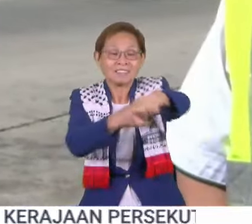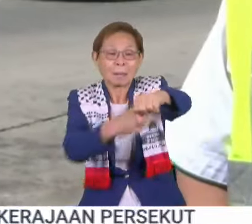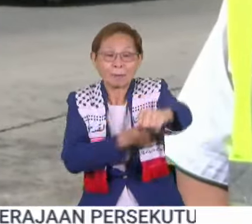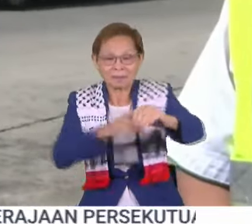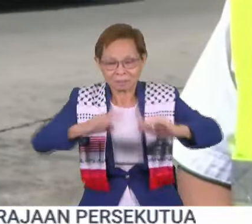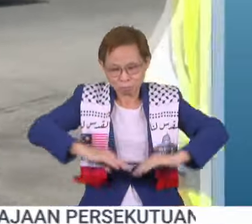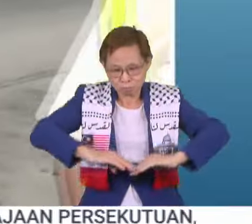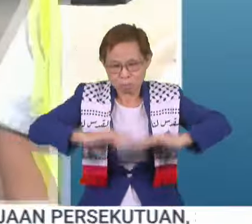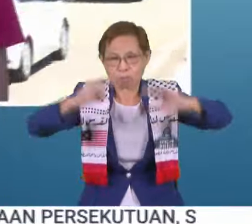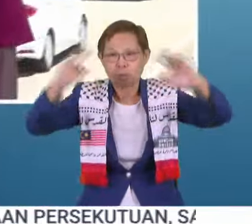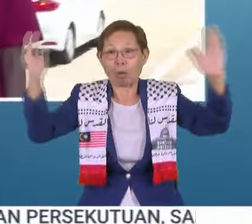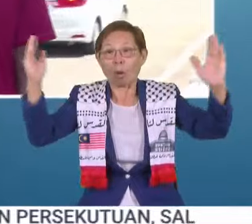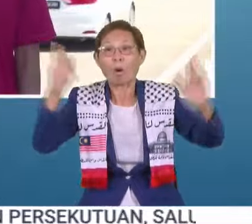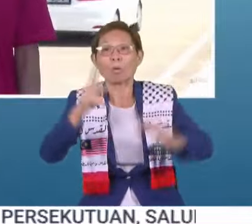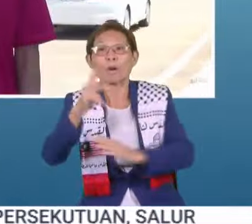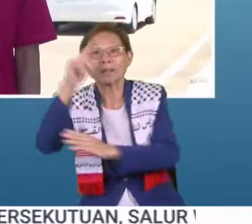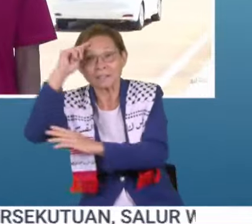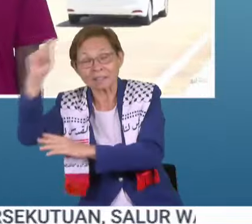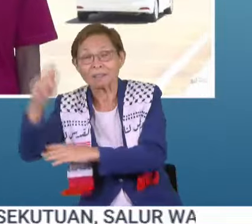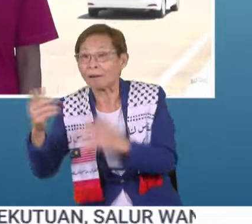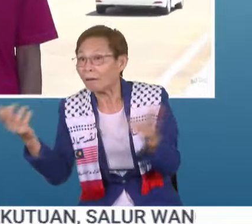keadaan di sana?